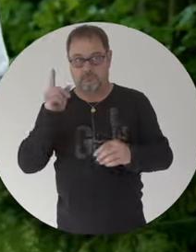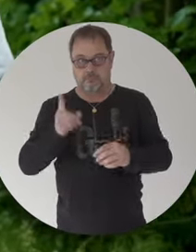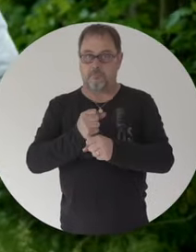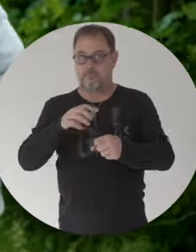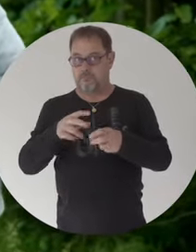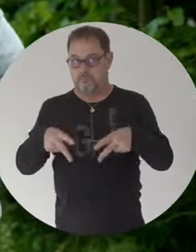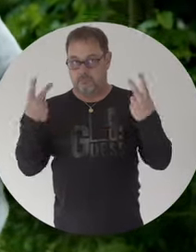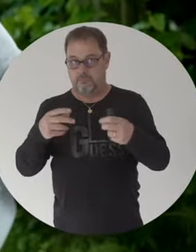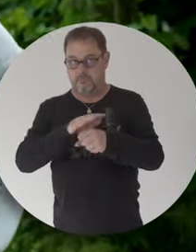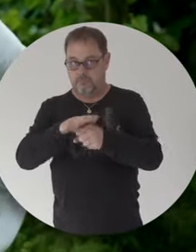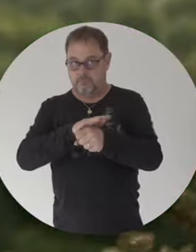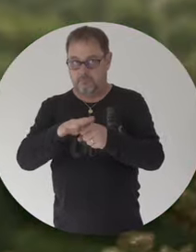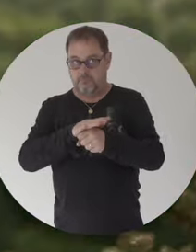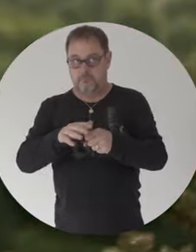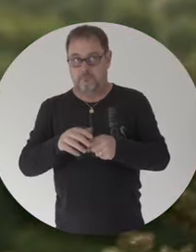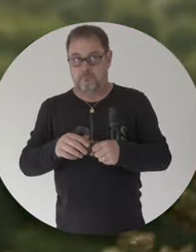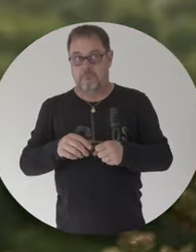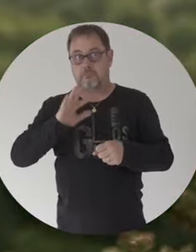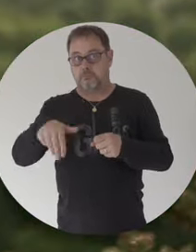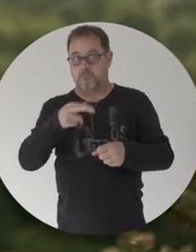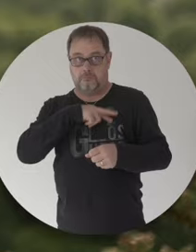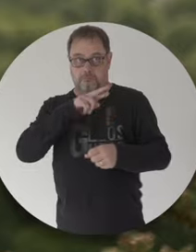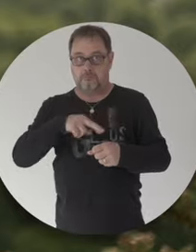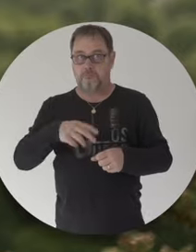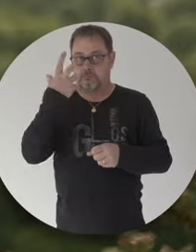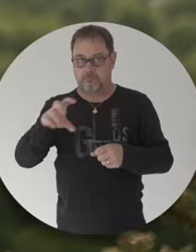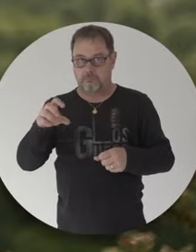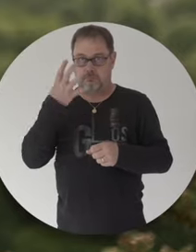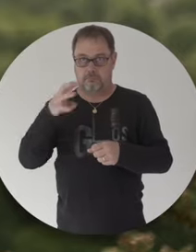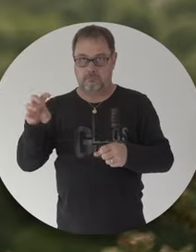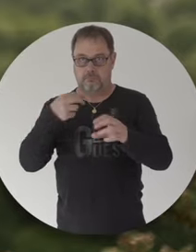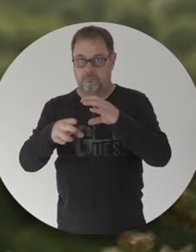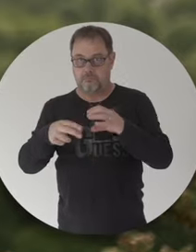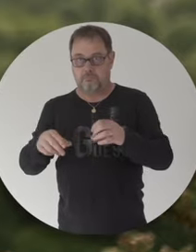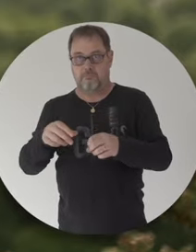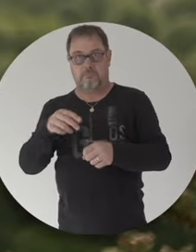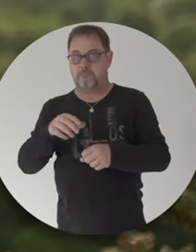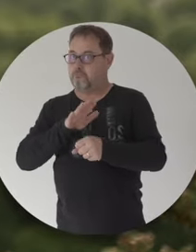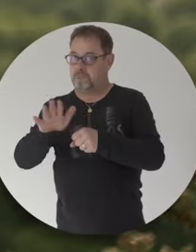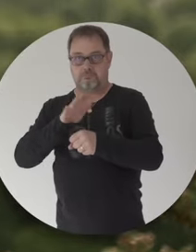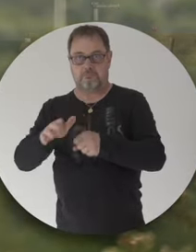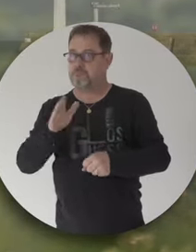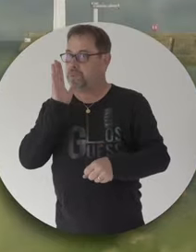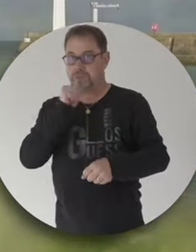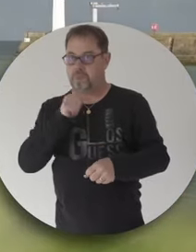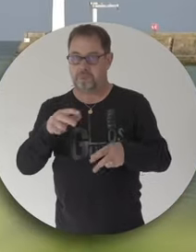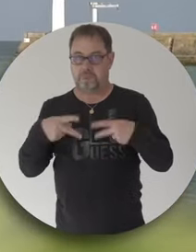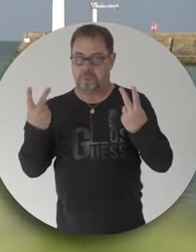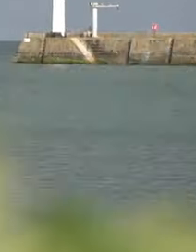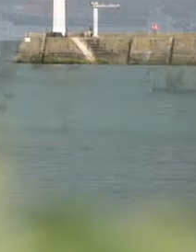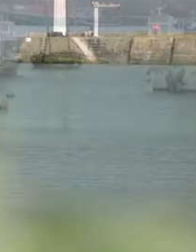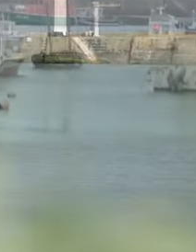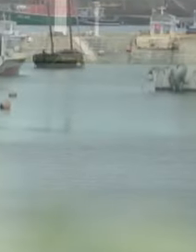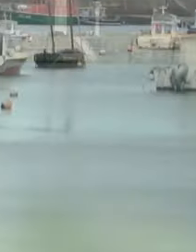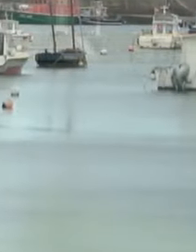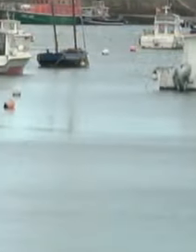euros. On ne peut pas travailler toute une vie et se retrouver avec 300 ou 400 euros à la fin de sa